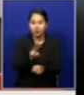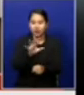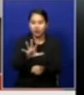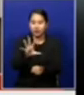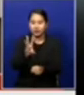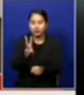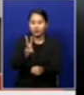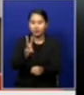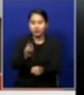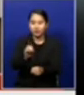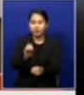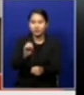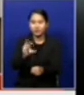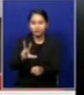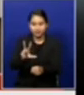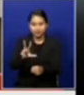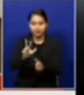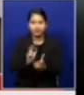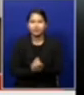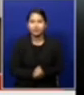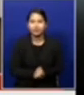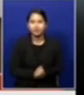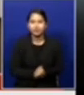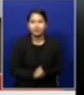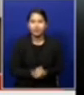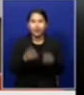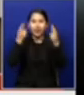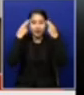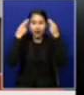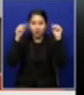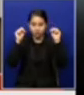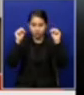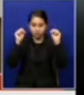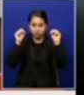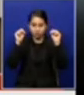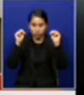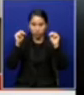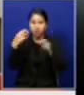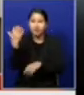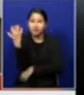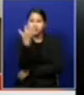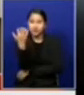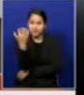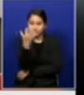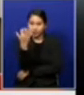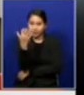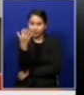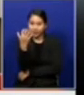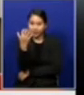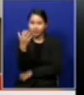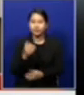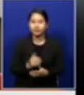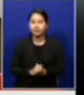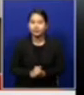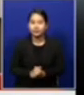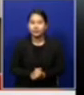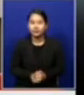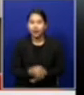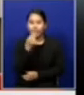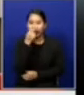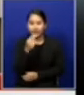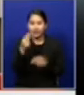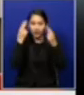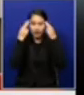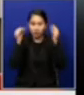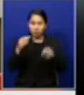2536นี่63นี่แหละครับนายกรัฐมนตรีออกทีวีนะครับเห็นสภาพนายกวันนั้นผ